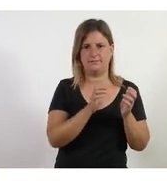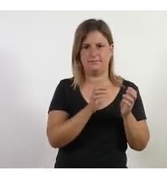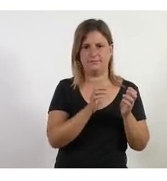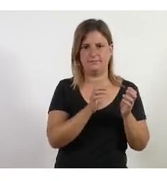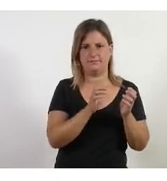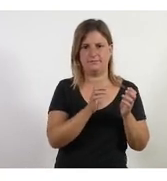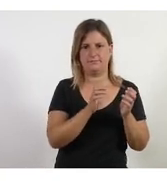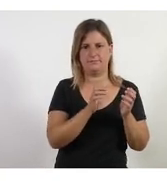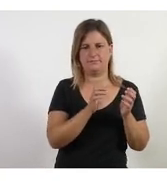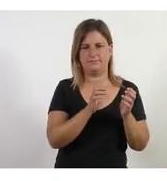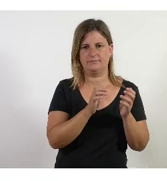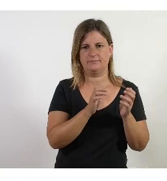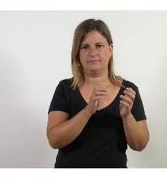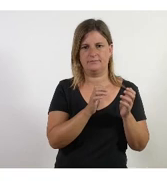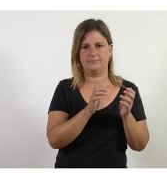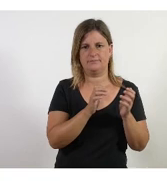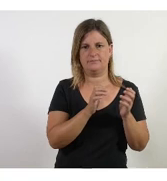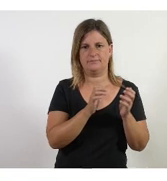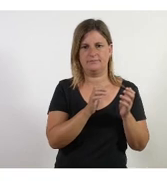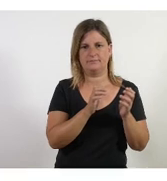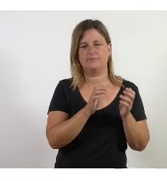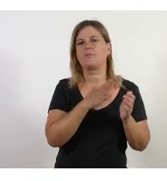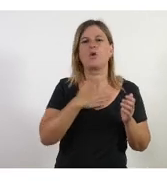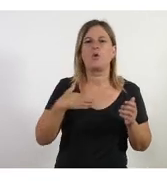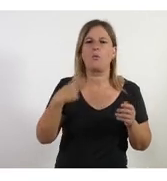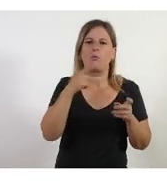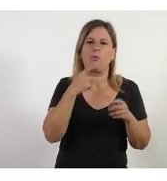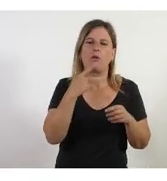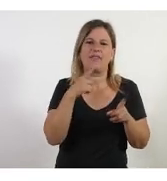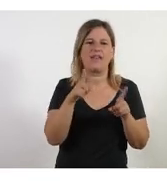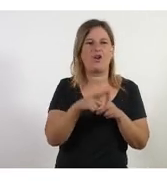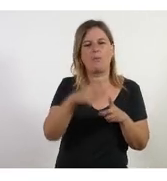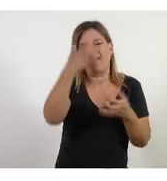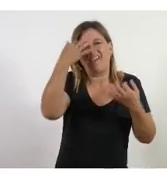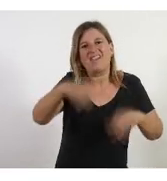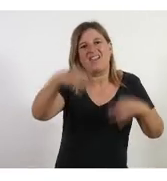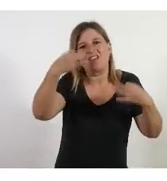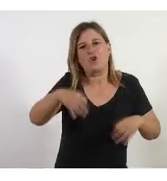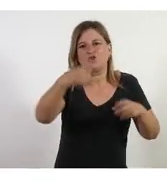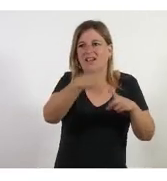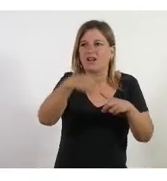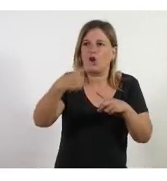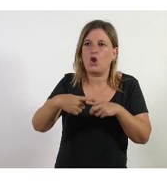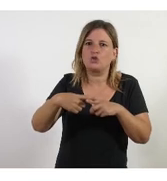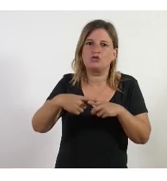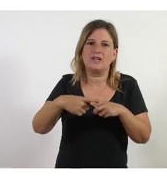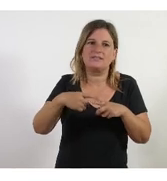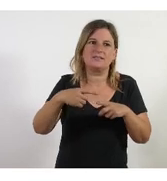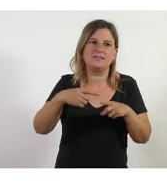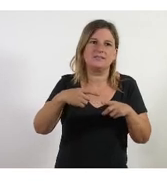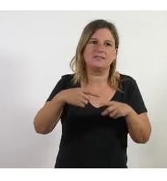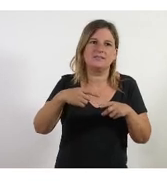No es tracta de ser il·lus amb les coses, ni il·lusa, no? I de pensar coses que no són impossibles.